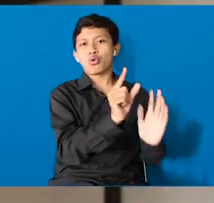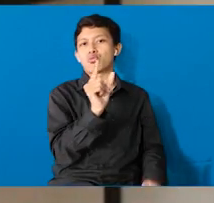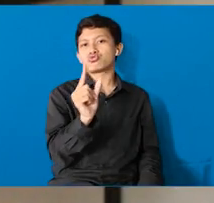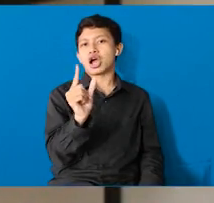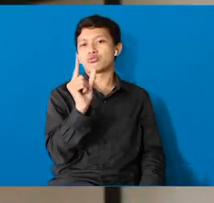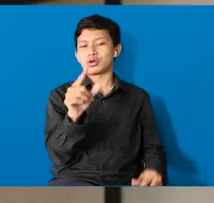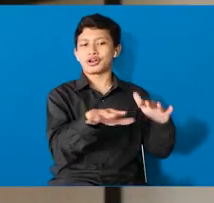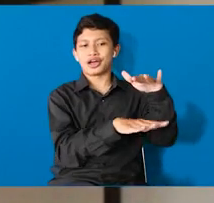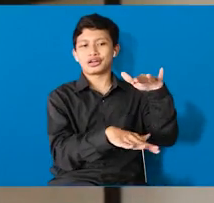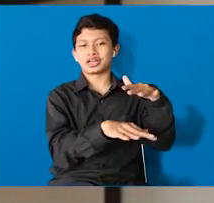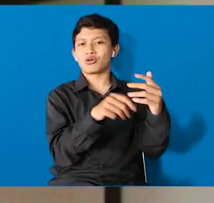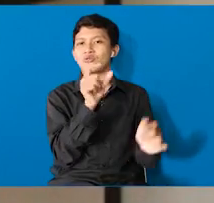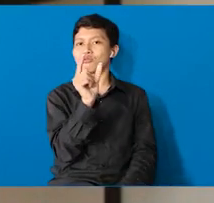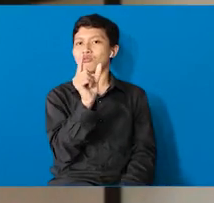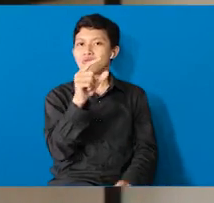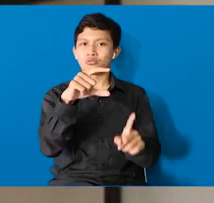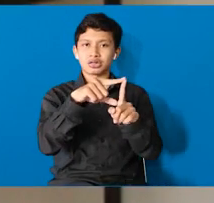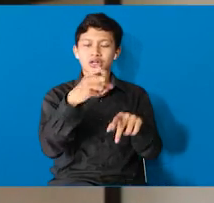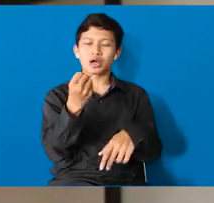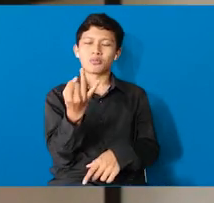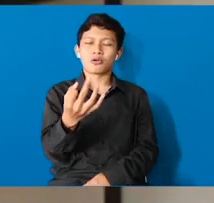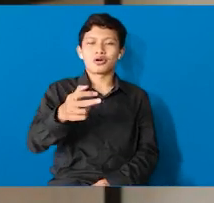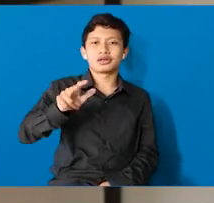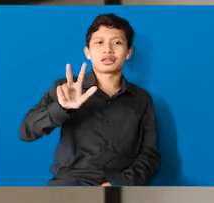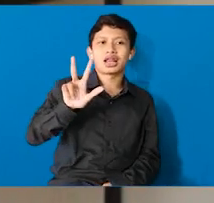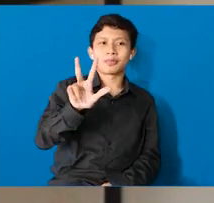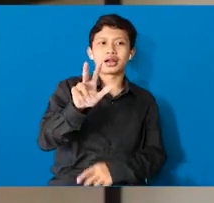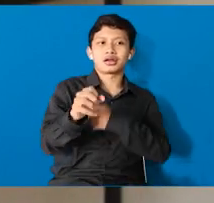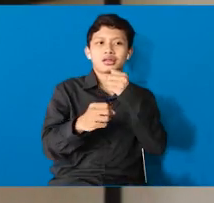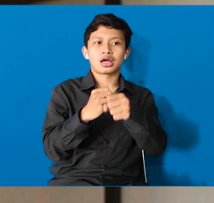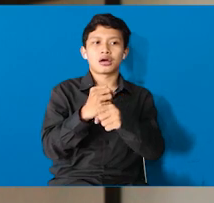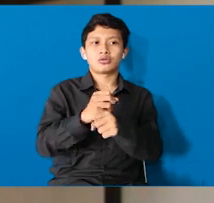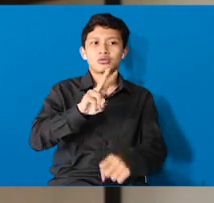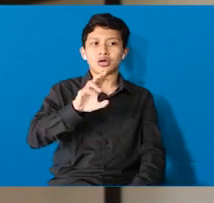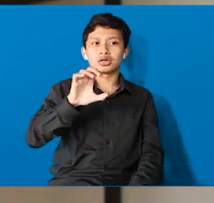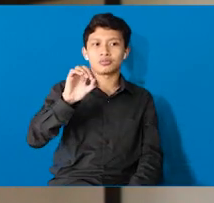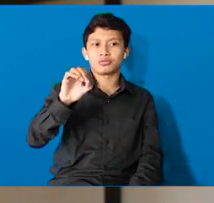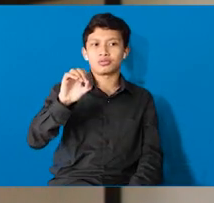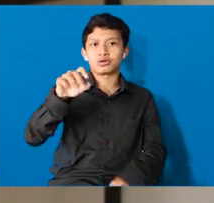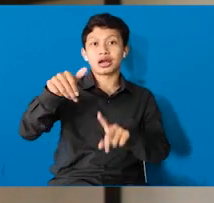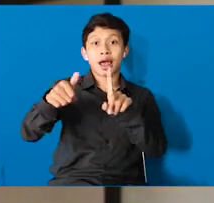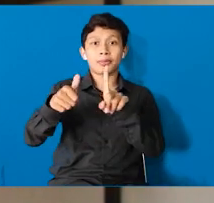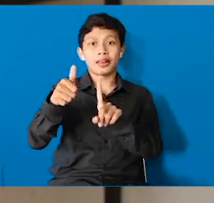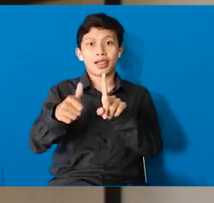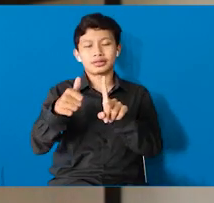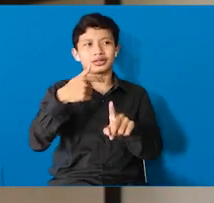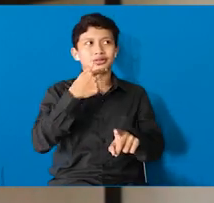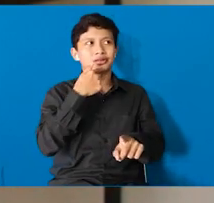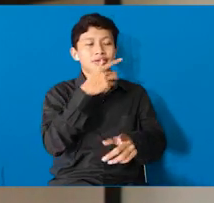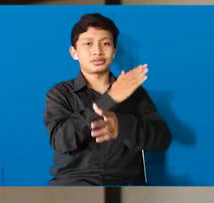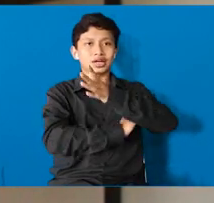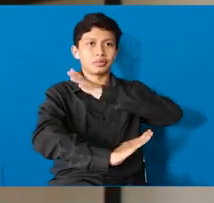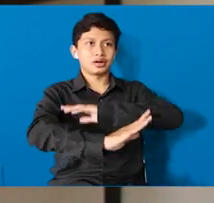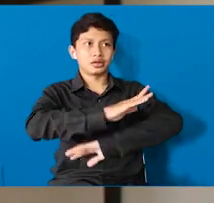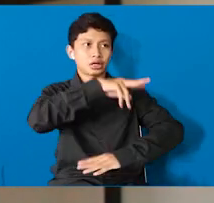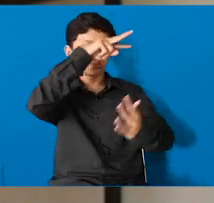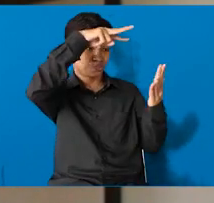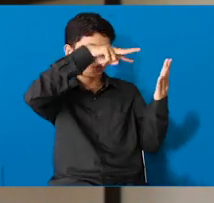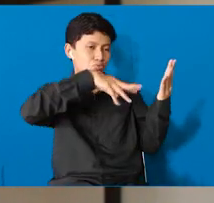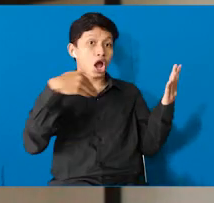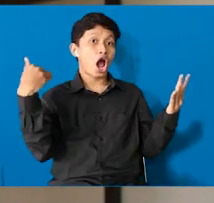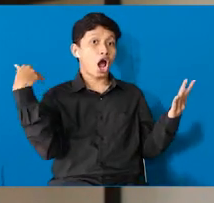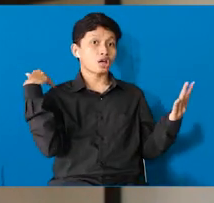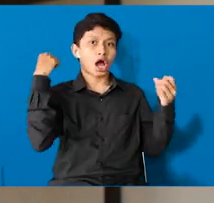Undang-Undang Dasar, Undang-Undang Nomor 8 tahun 2016 tentang penyandang disabilitas, di sana tertera